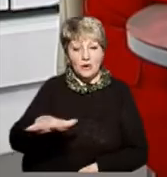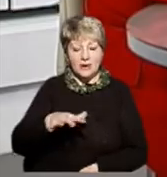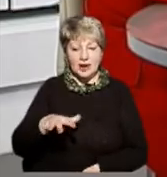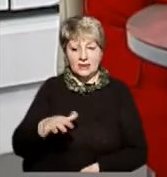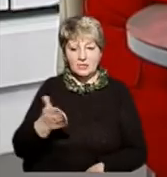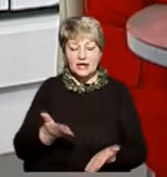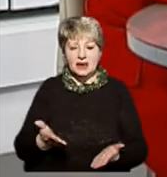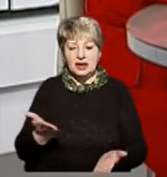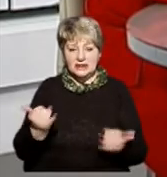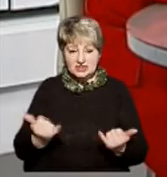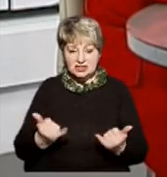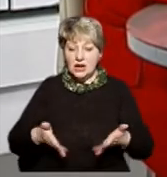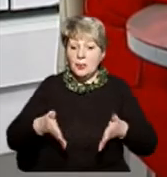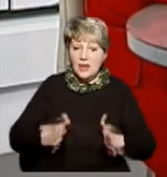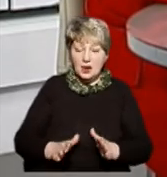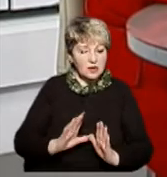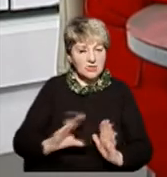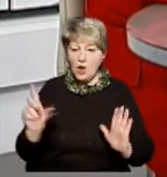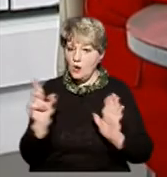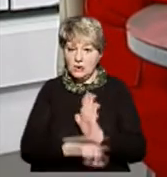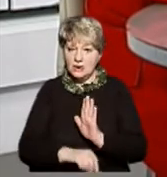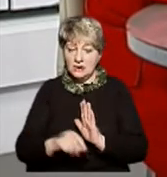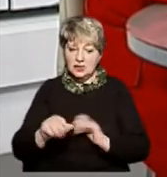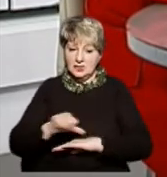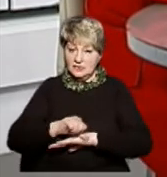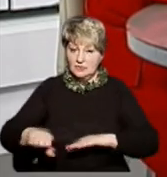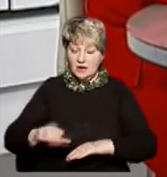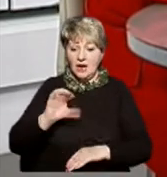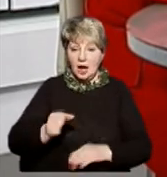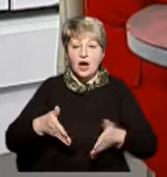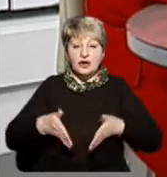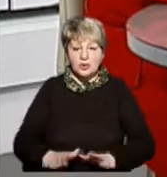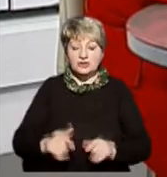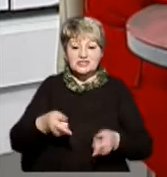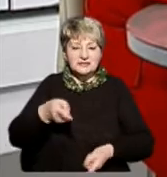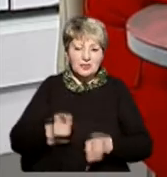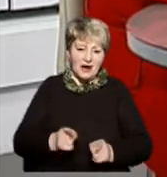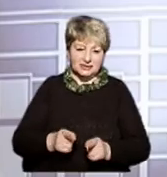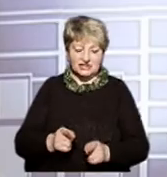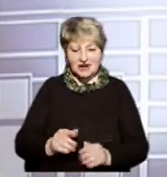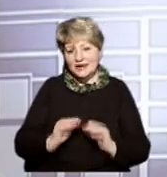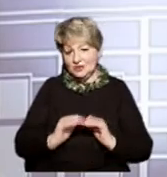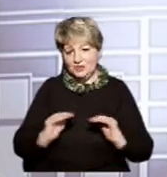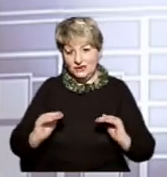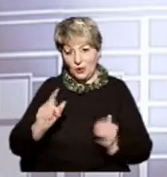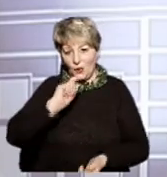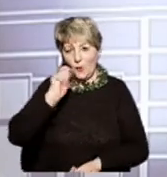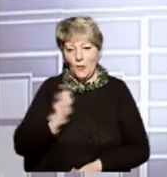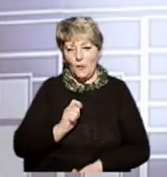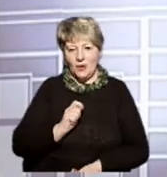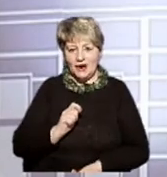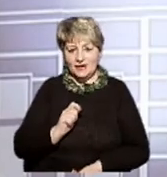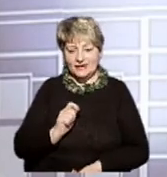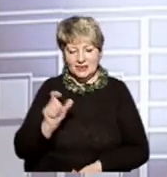які в даний час народжують, не виїхали з України, народжують справжніх діток, українських діток. І вони молодці. Хоч я